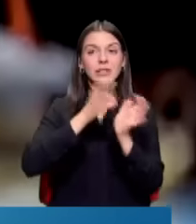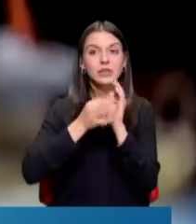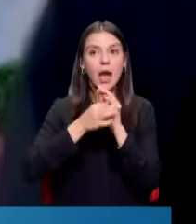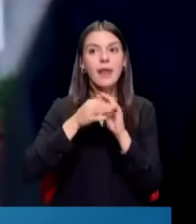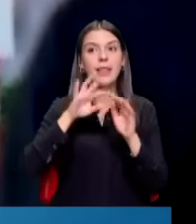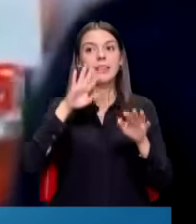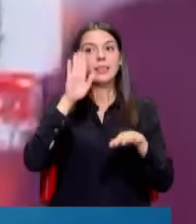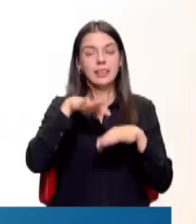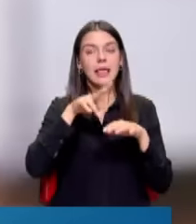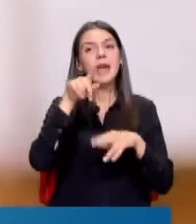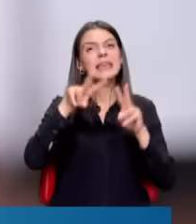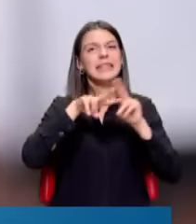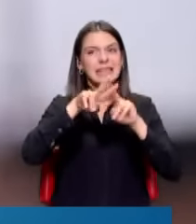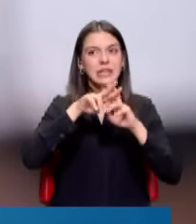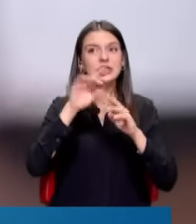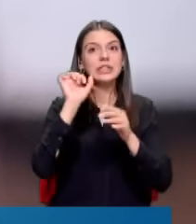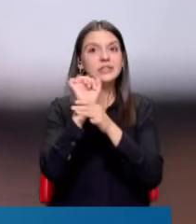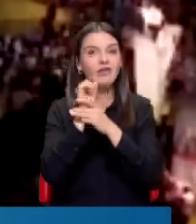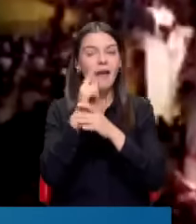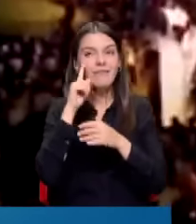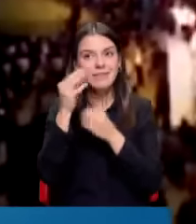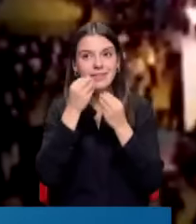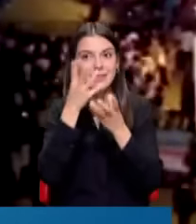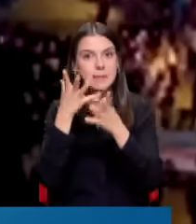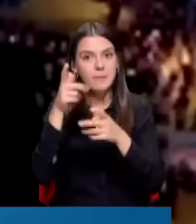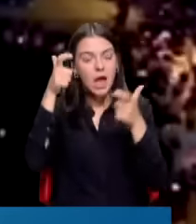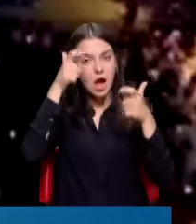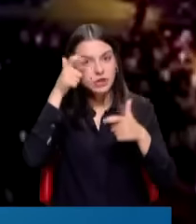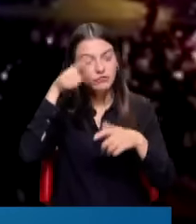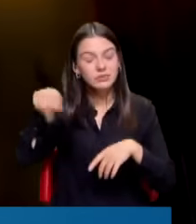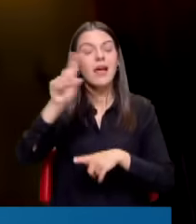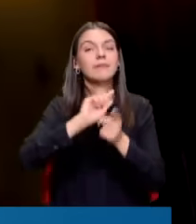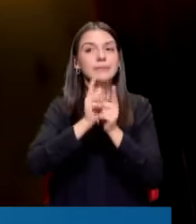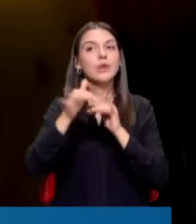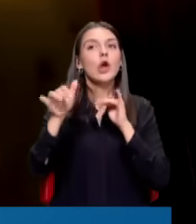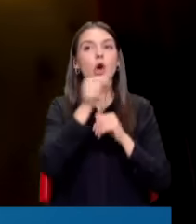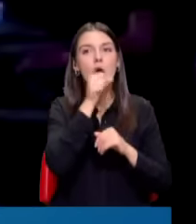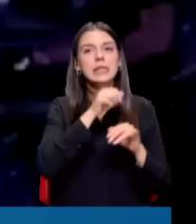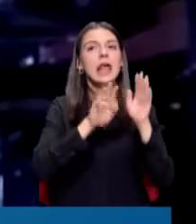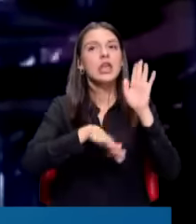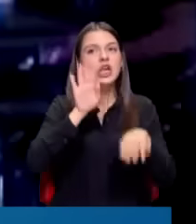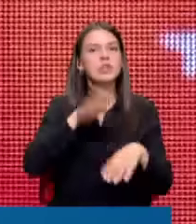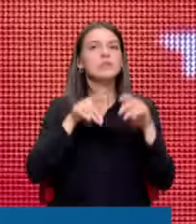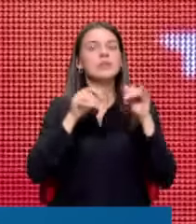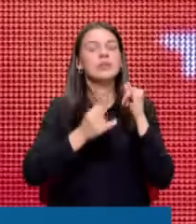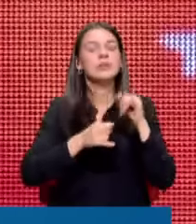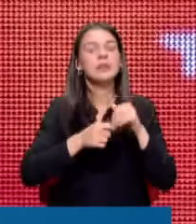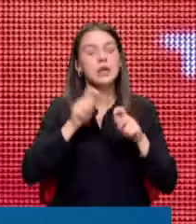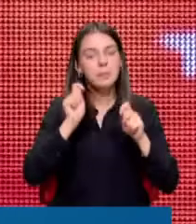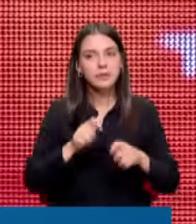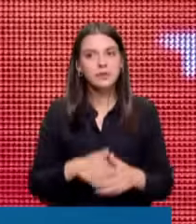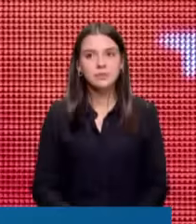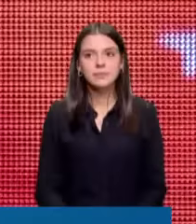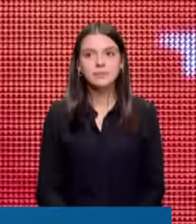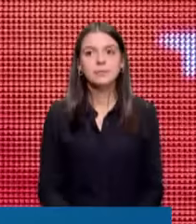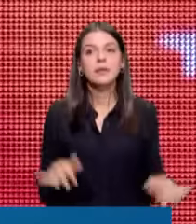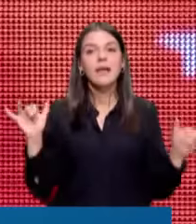tanıtımları, Michelin yıldızlı şeflerle workshoplar, paneller, söyleşiler, konserler ve yarışmalar düzenlenecek.